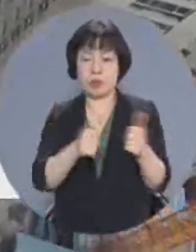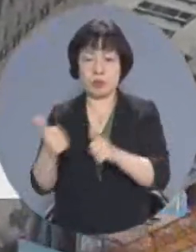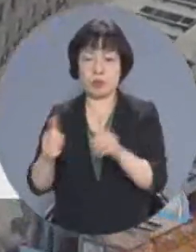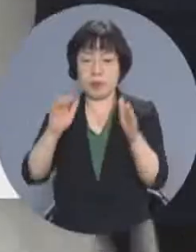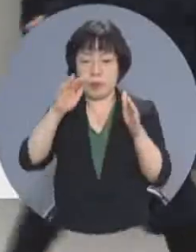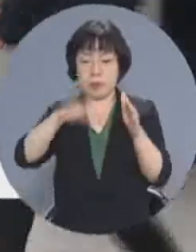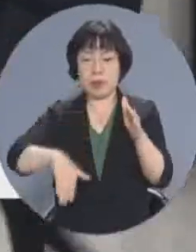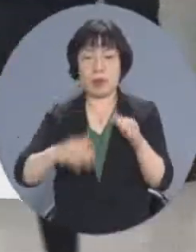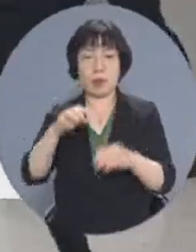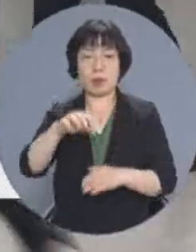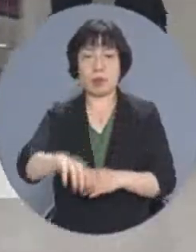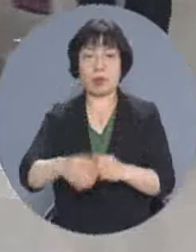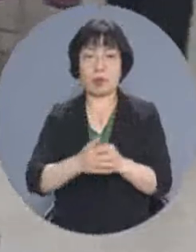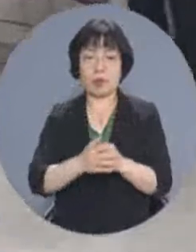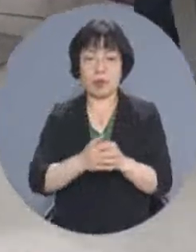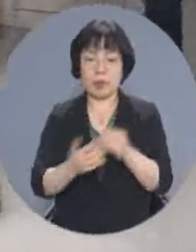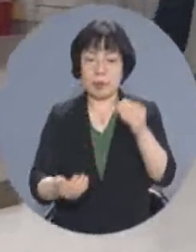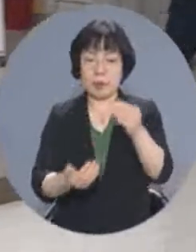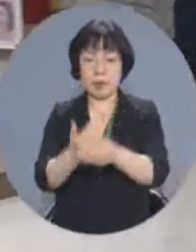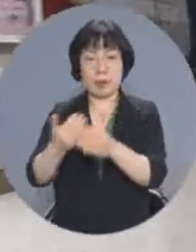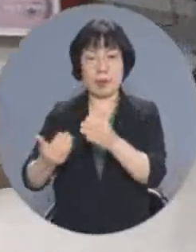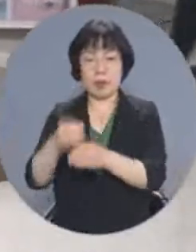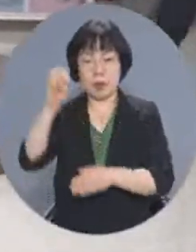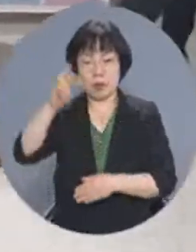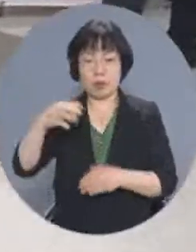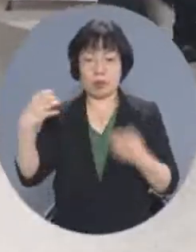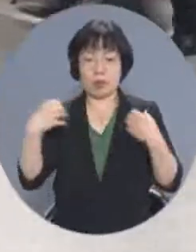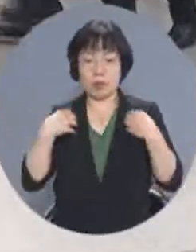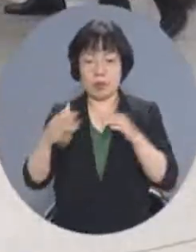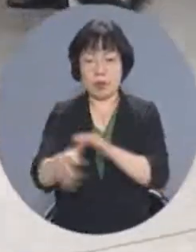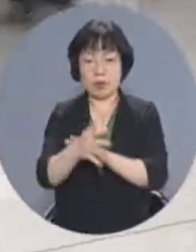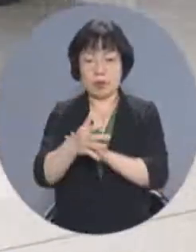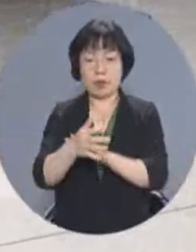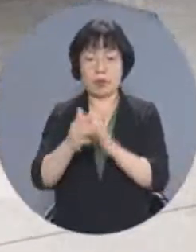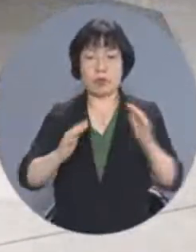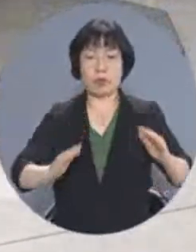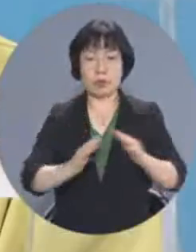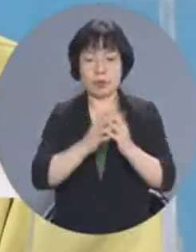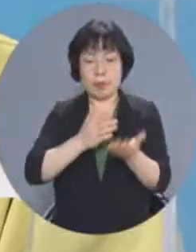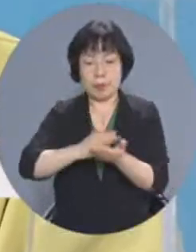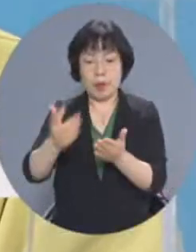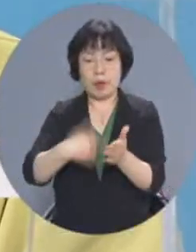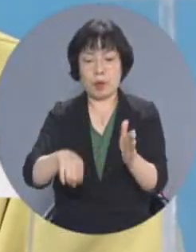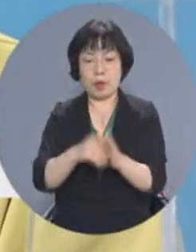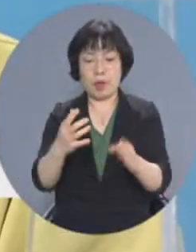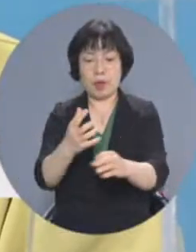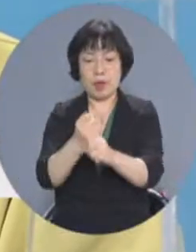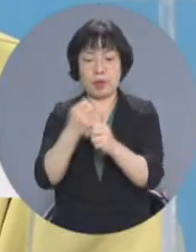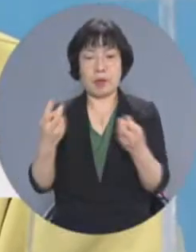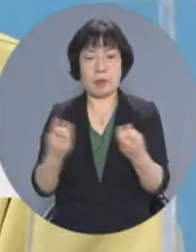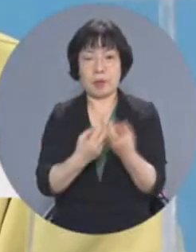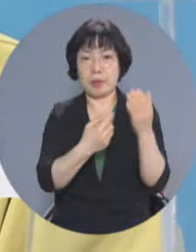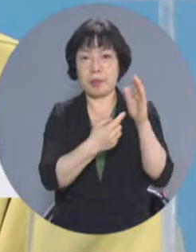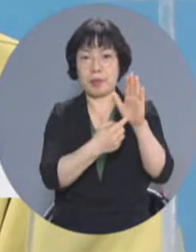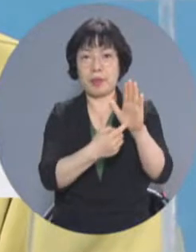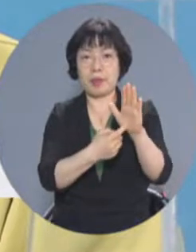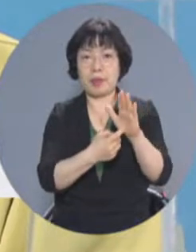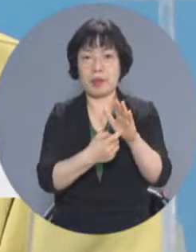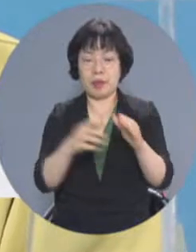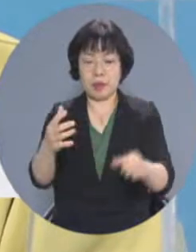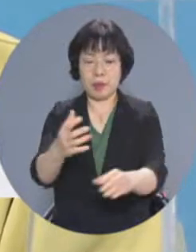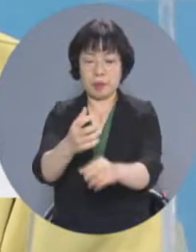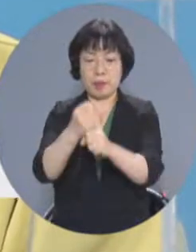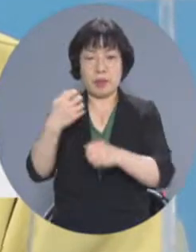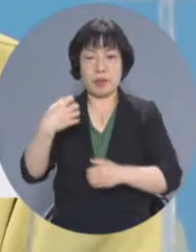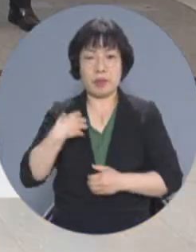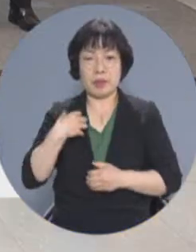사고. 잇따른 대형 참사로 광주시가 부실공사 척결을 위한 종합대책을 발표했습니다. 컨트롤타워 역할을